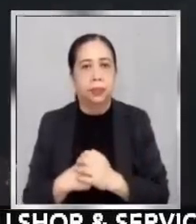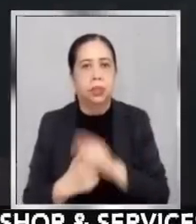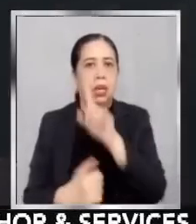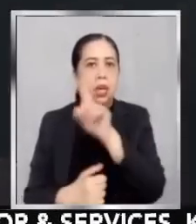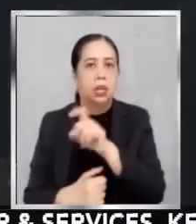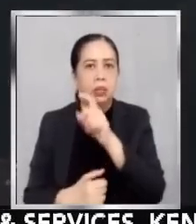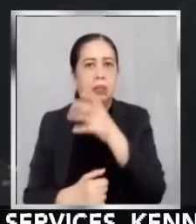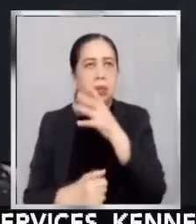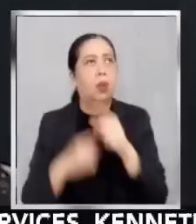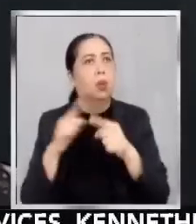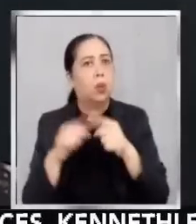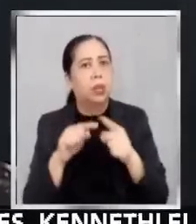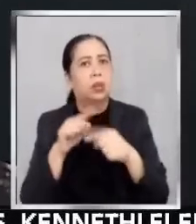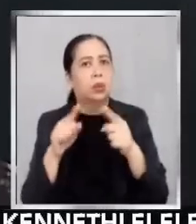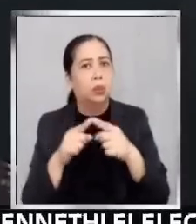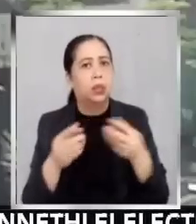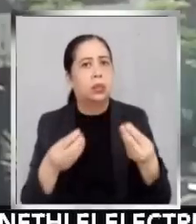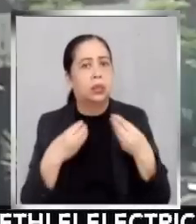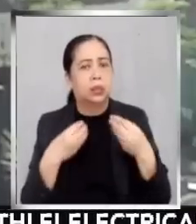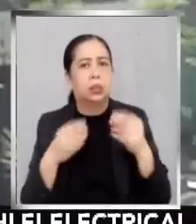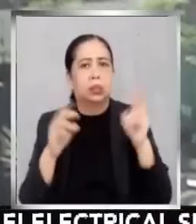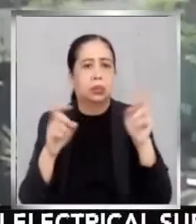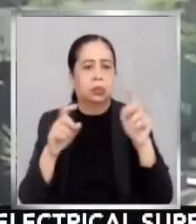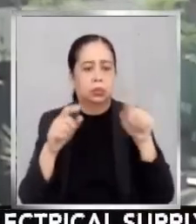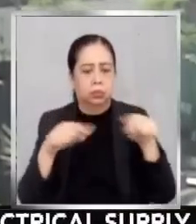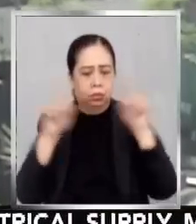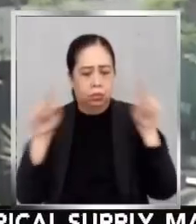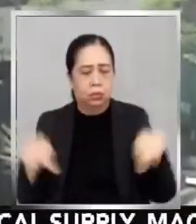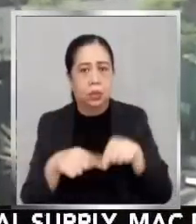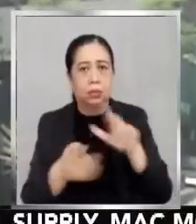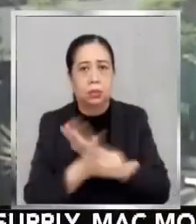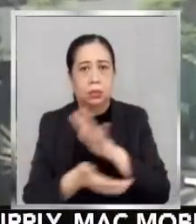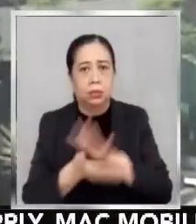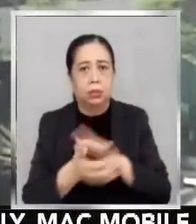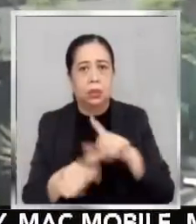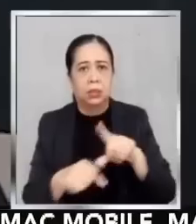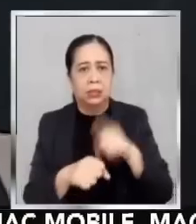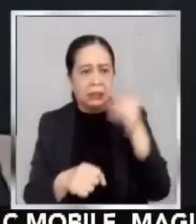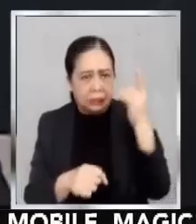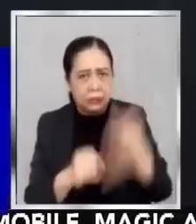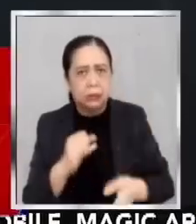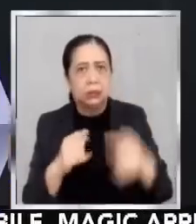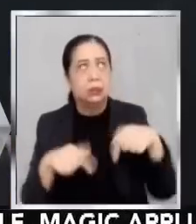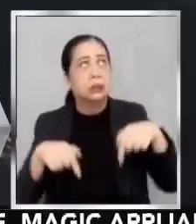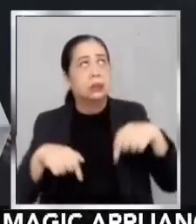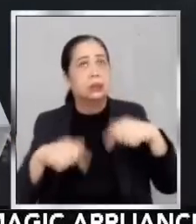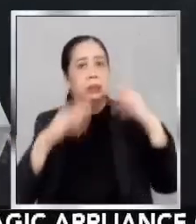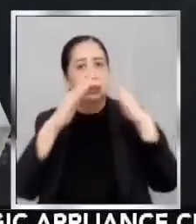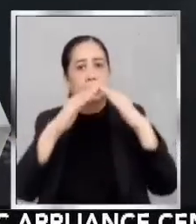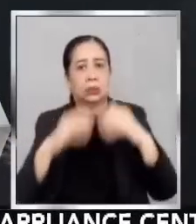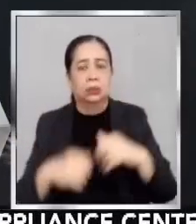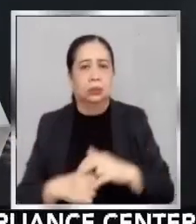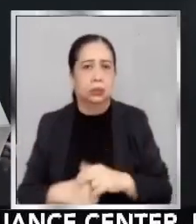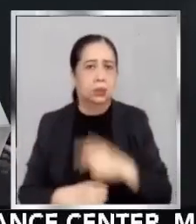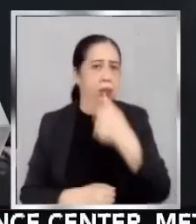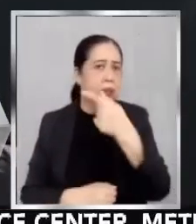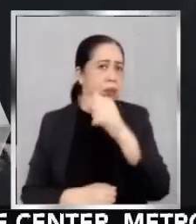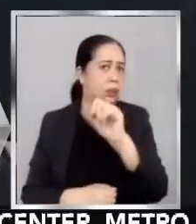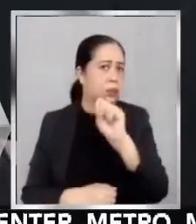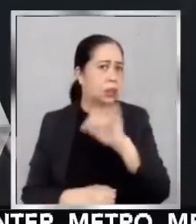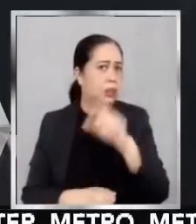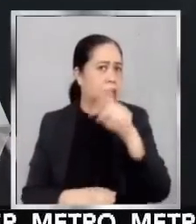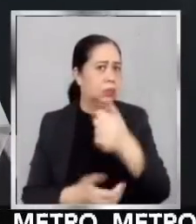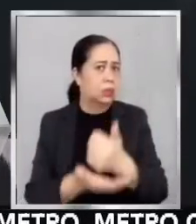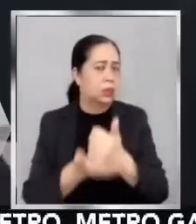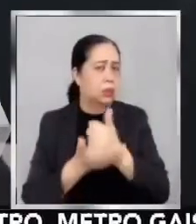kailan i-release yung title. Kasi ito na lang natitira sa amin. Sana GSIS, tulungan niyo po